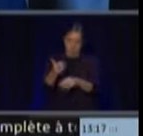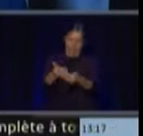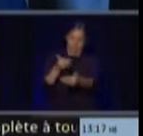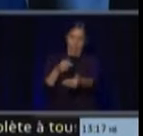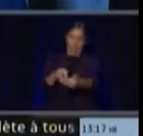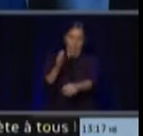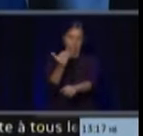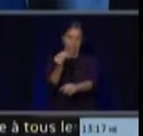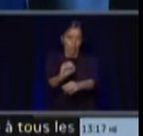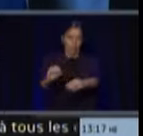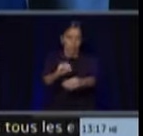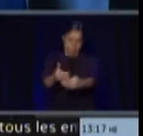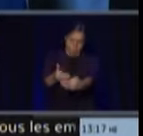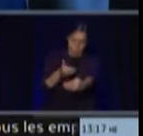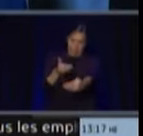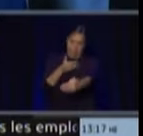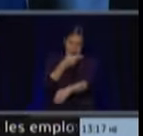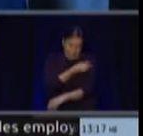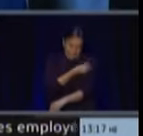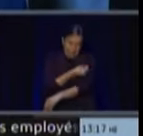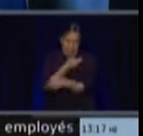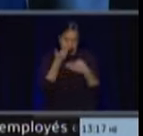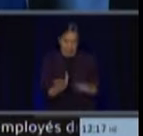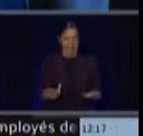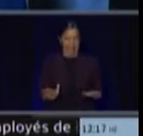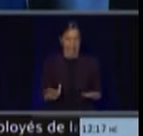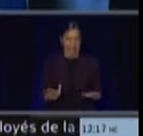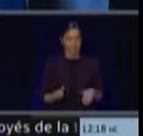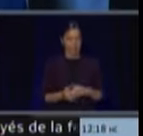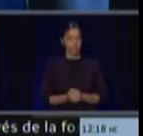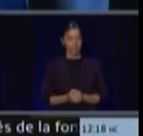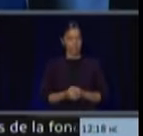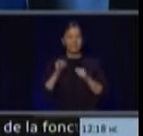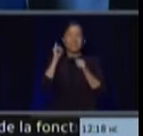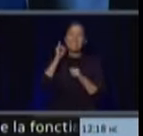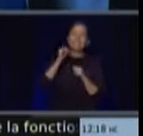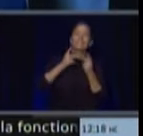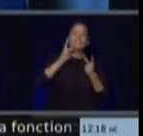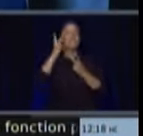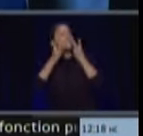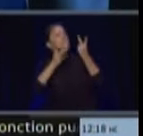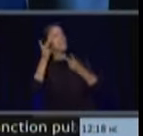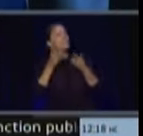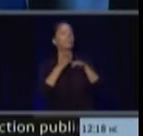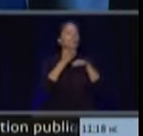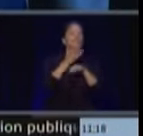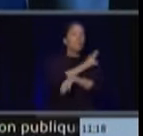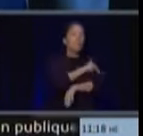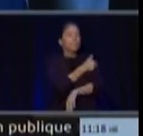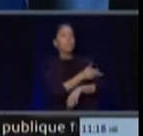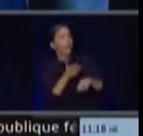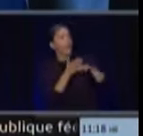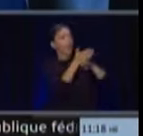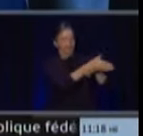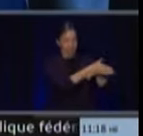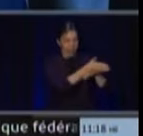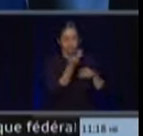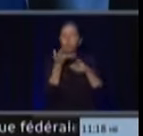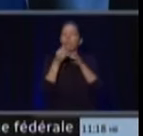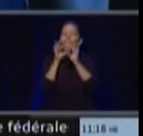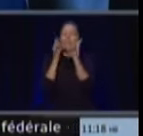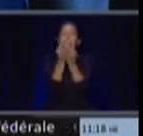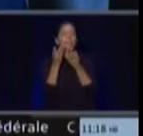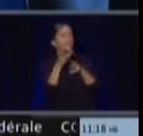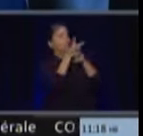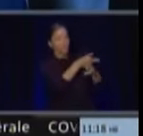octobre. De plus, les personnes qui vont visiter des gens à l'hôpital, les personnes, les proches aidantes,